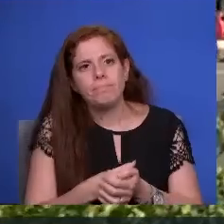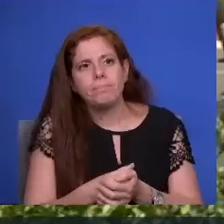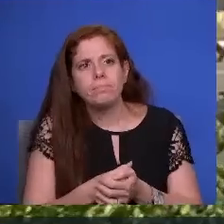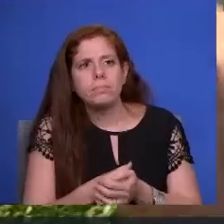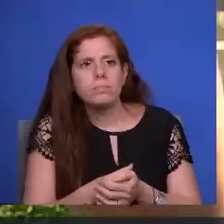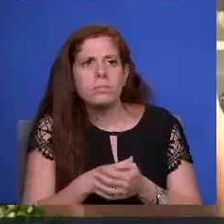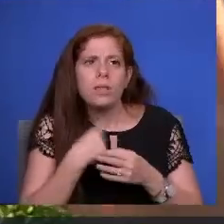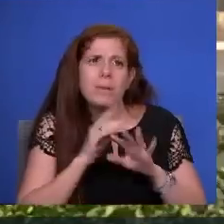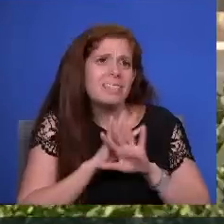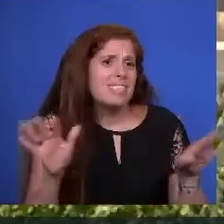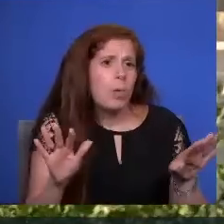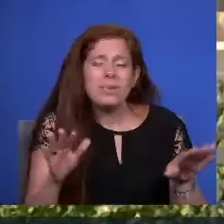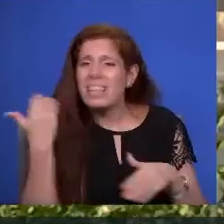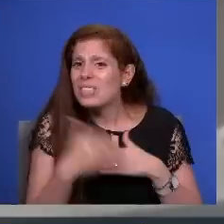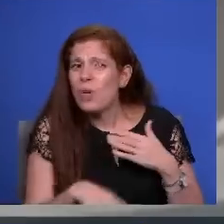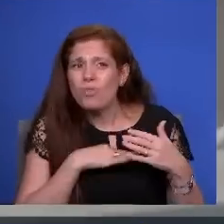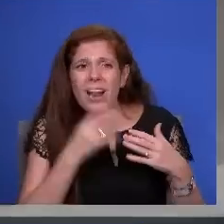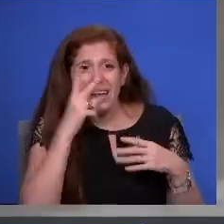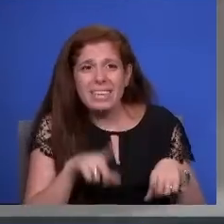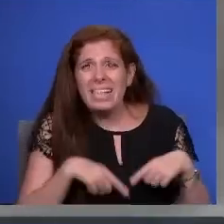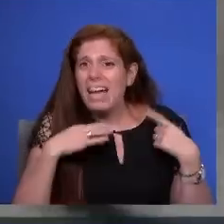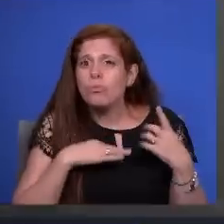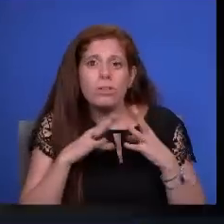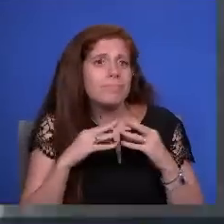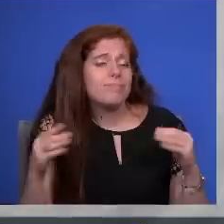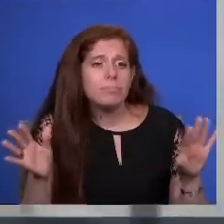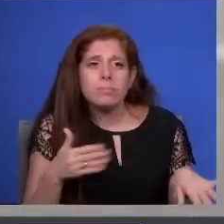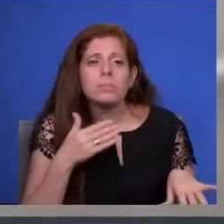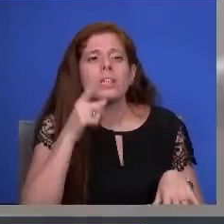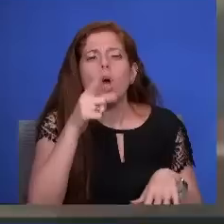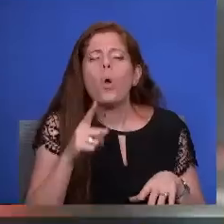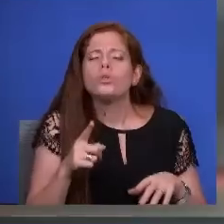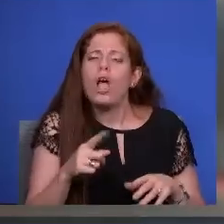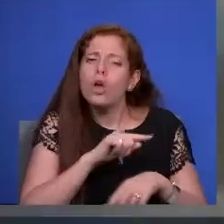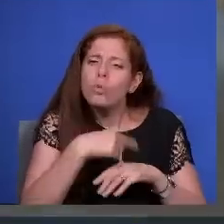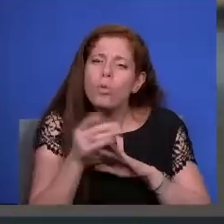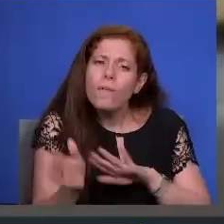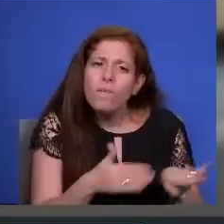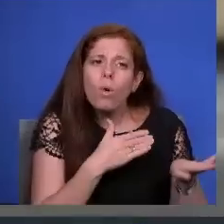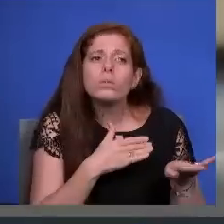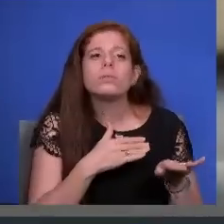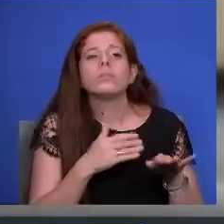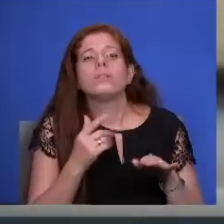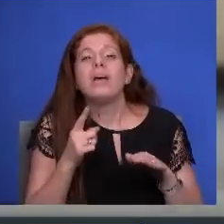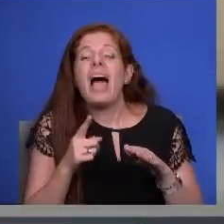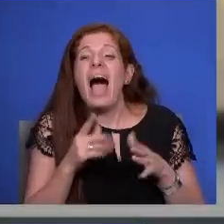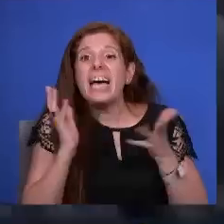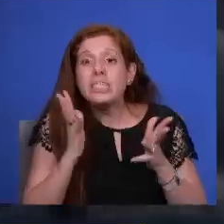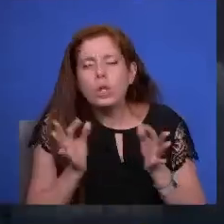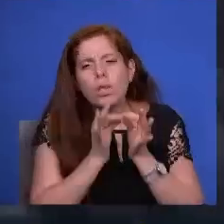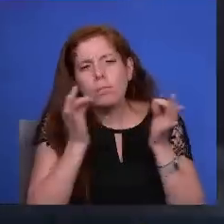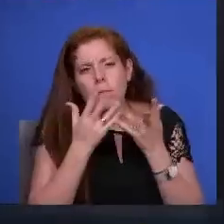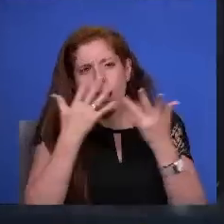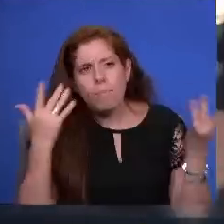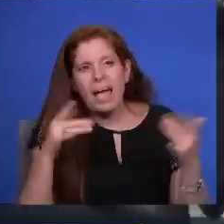אמרתי זהו, זה הסוף שראיתי את החיים שלי עוברים מול העיניים. ככל שחולפות השעות מהפיגוע הקטלני בתחנת הדלק, ממדי האסון מתחילים להתברר.